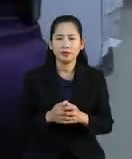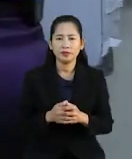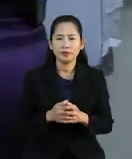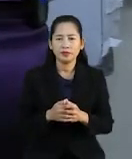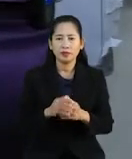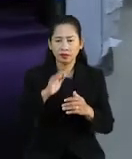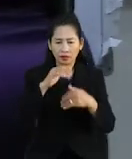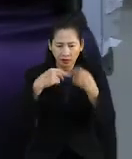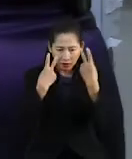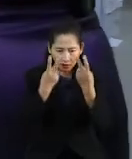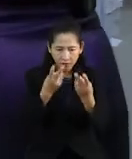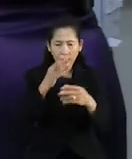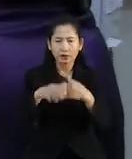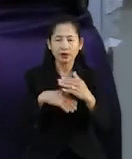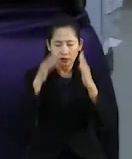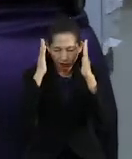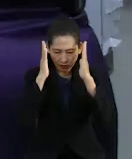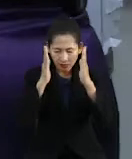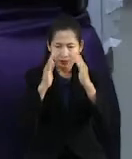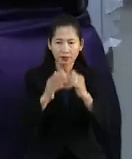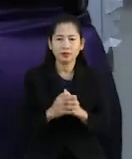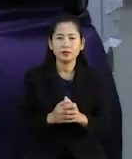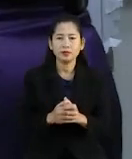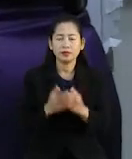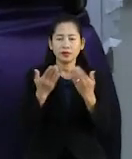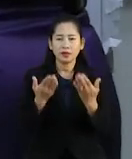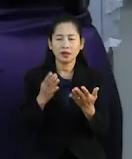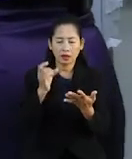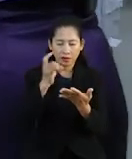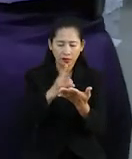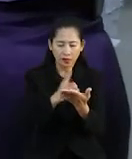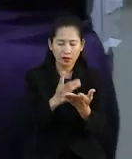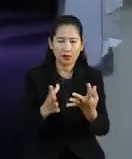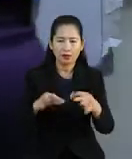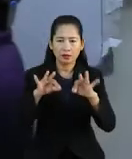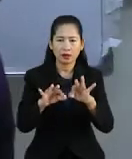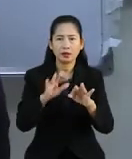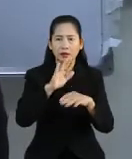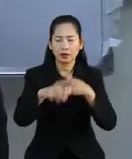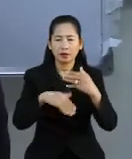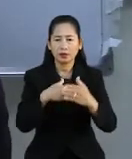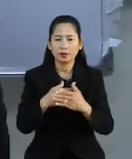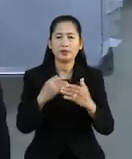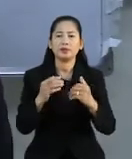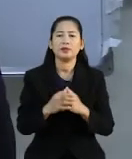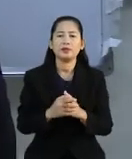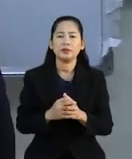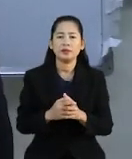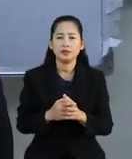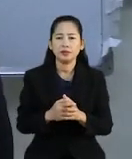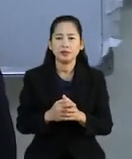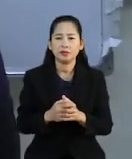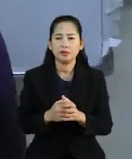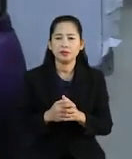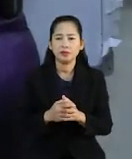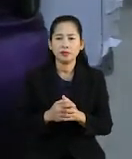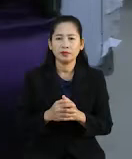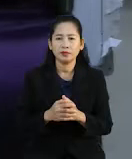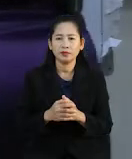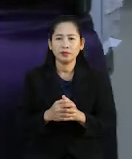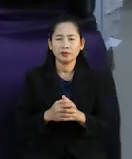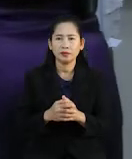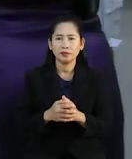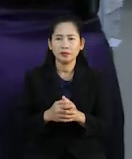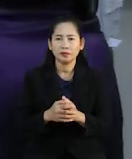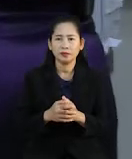Xong con tam đan tặng ọ khăn nè đào dựa chất tục đá. Nên cứ chia mê cho nó sống khăn môi xảy mẹp con nó con á, chà.